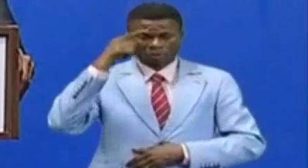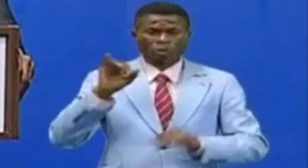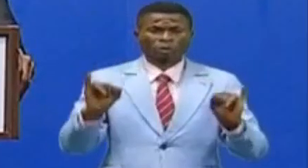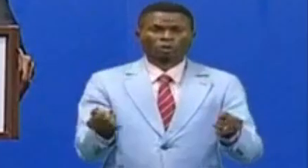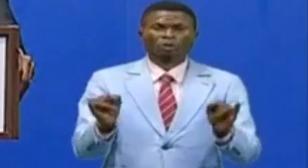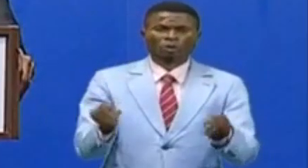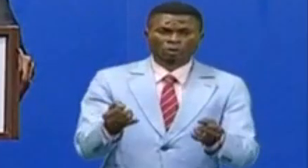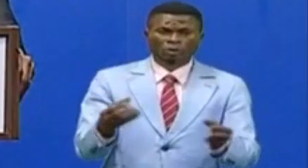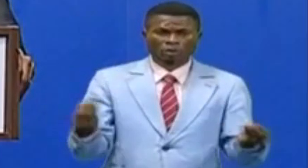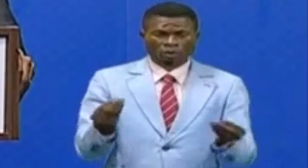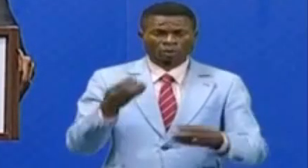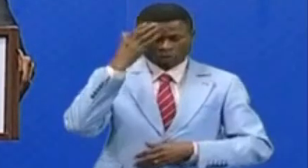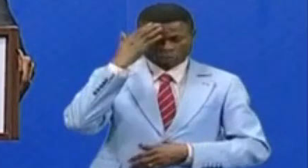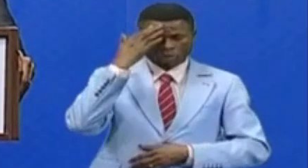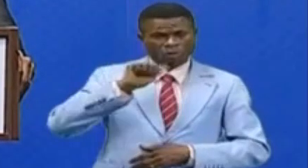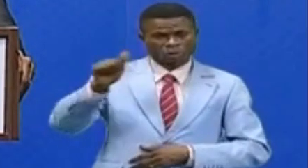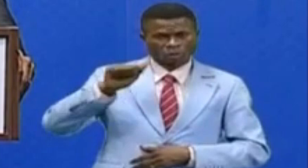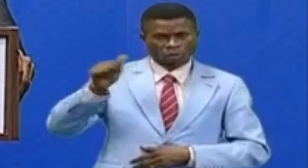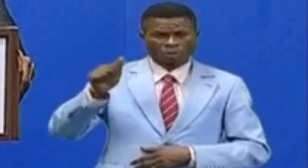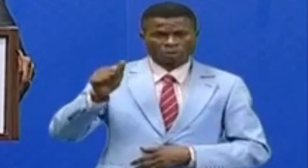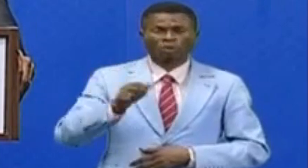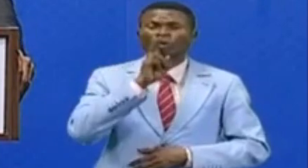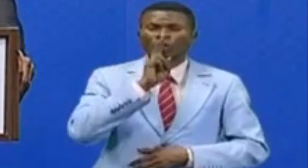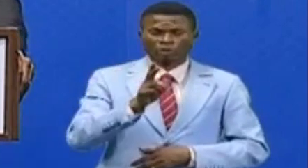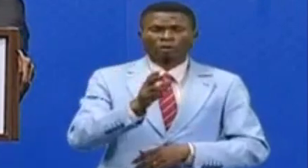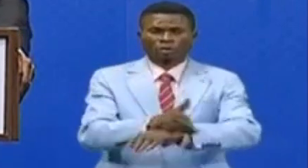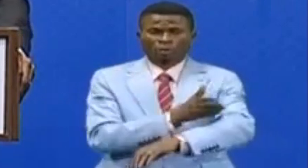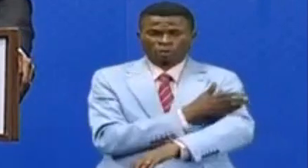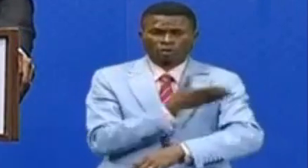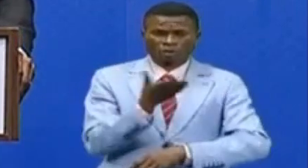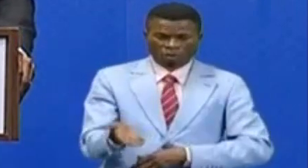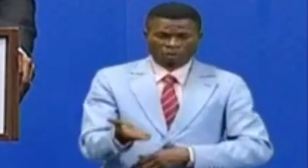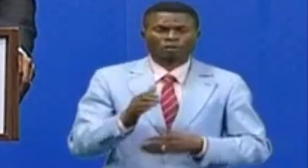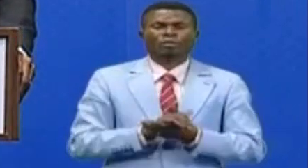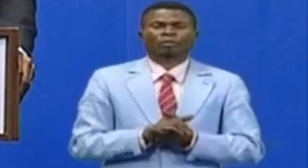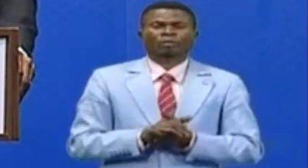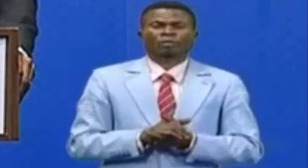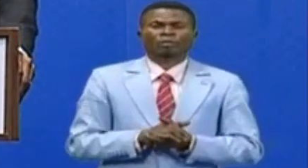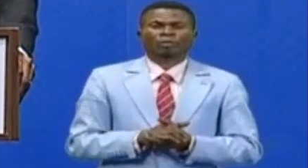Jeux en vue de s'enquérir personnellement de l'évolution de travaux.